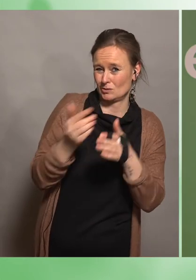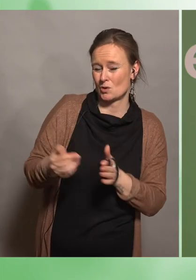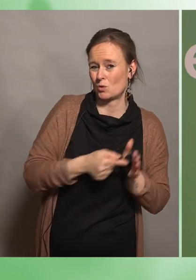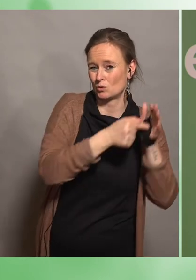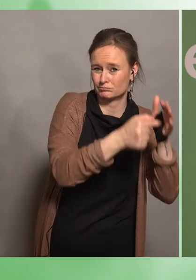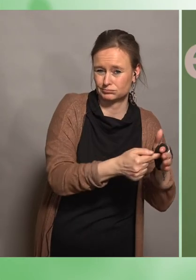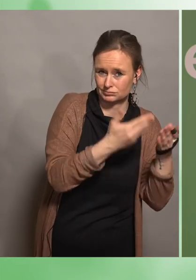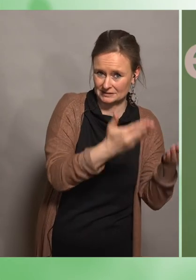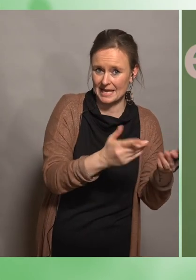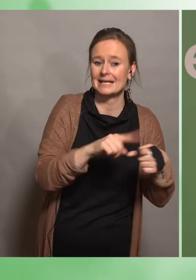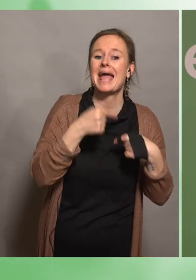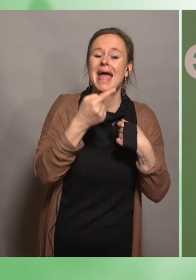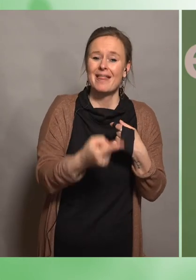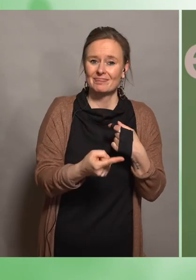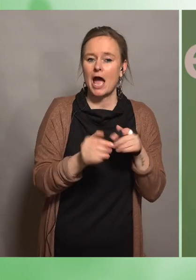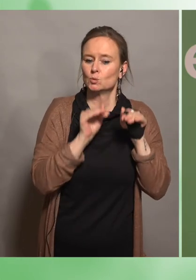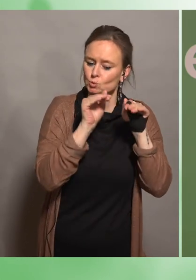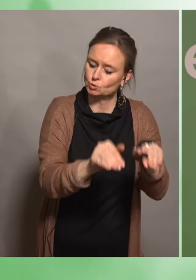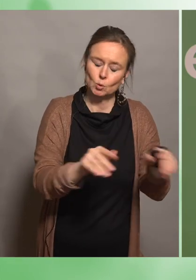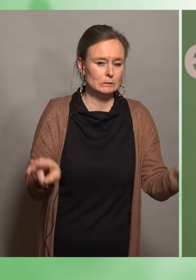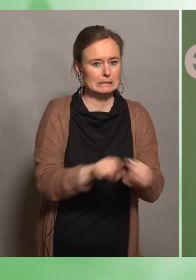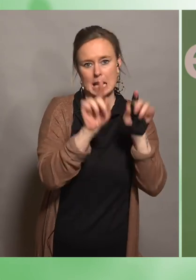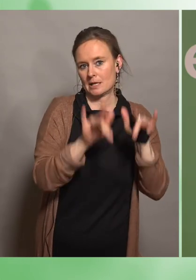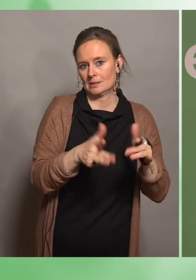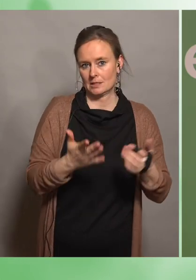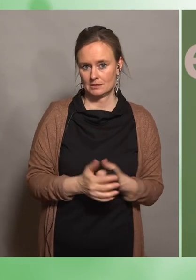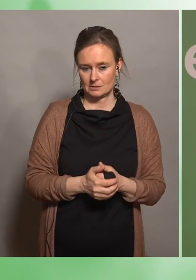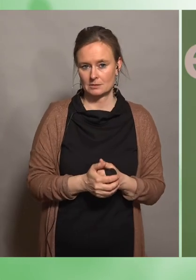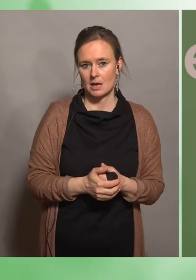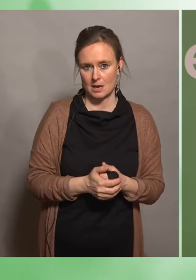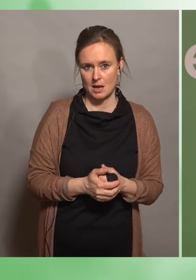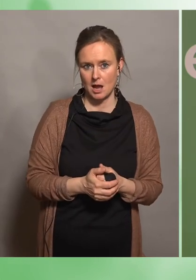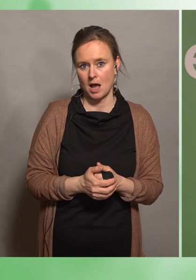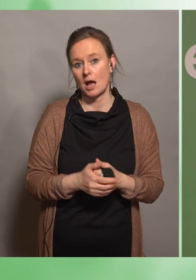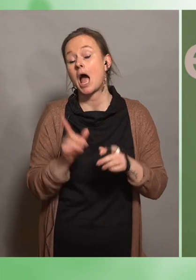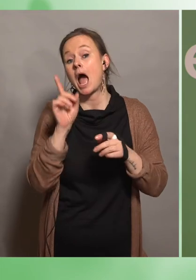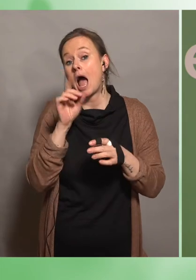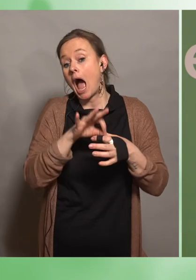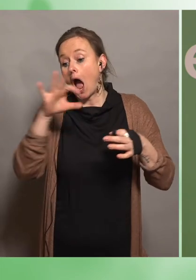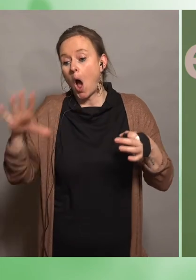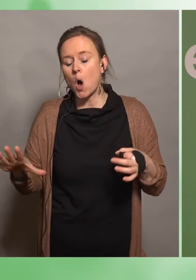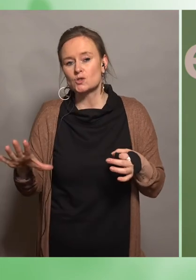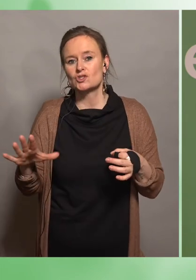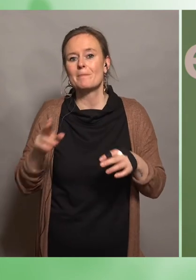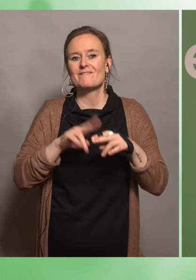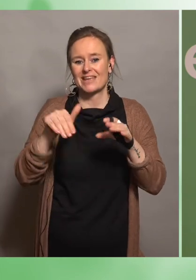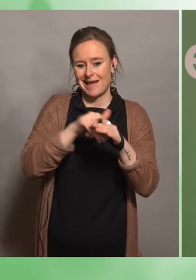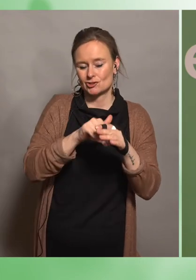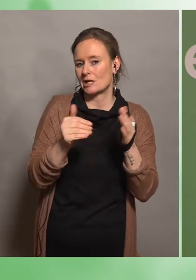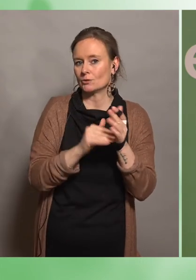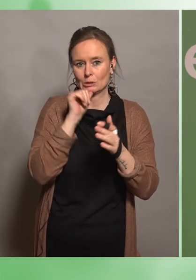gilt der Bestandsschutz sofort, es sei denn, das Dienstverhältnis hat noch keine 6 Monate gedauert. Ja,